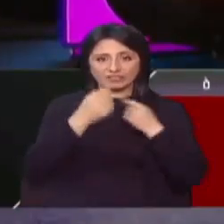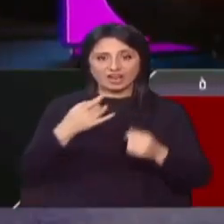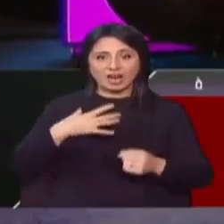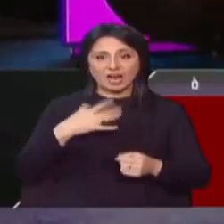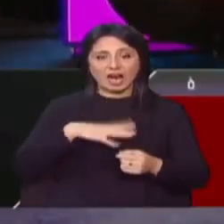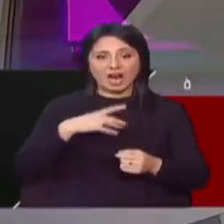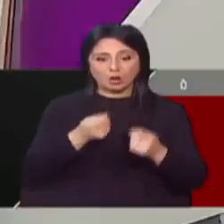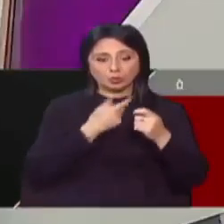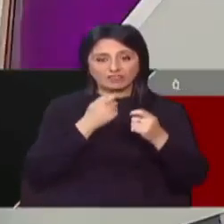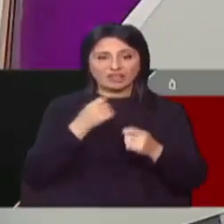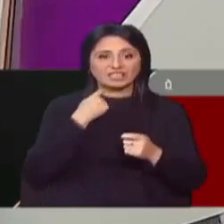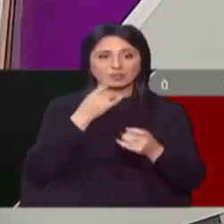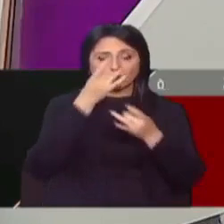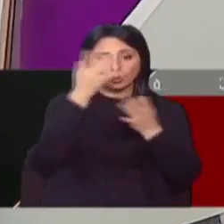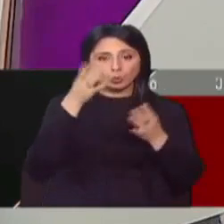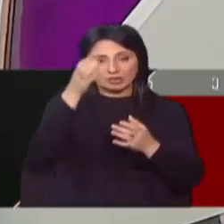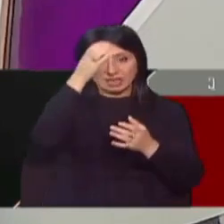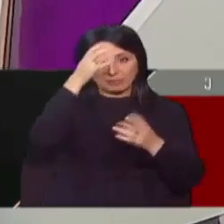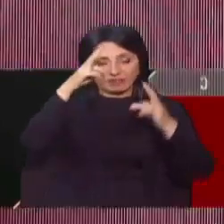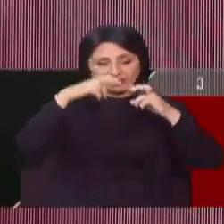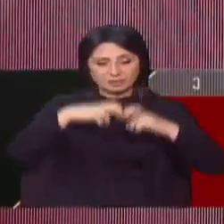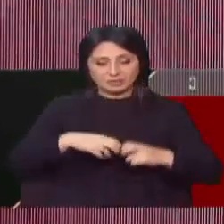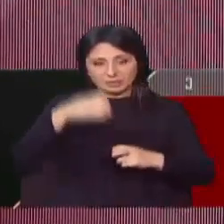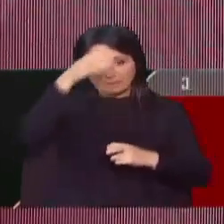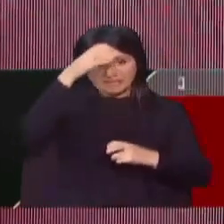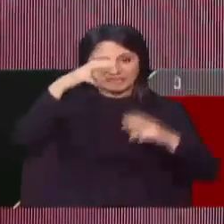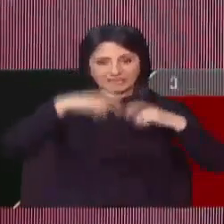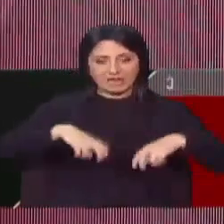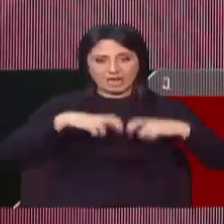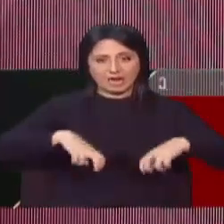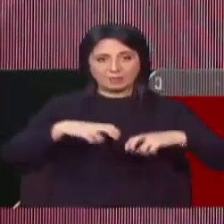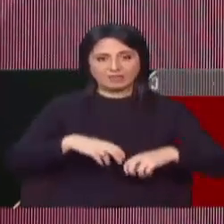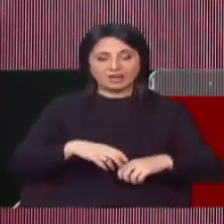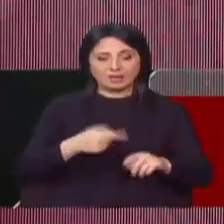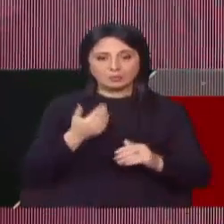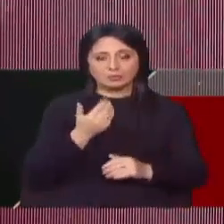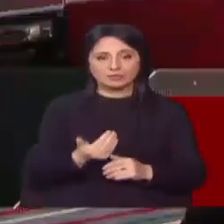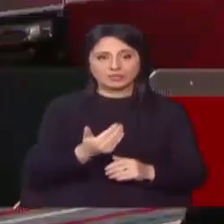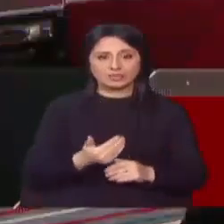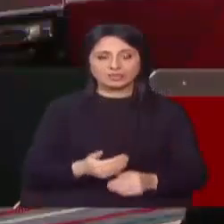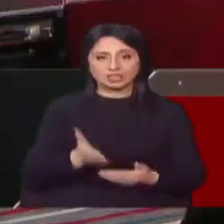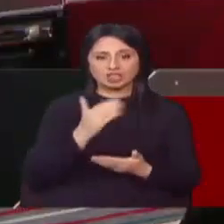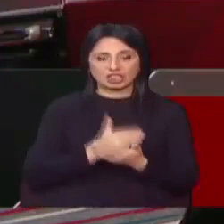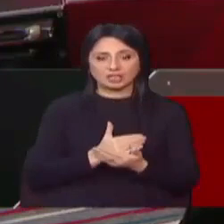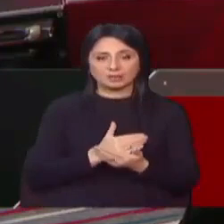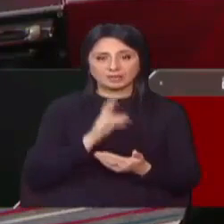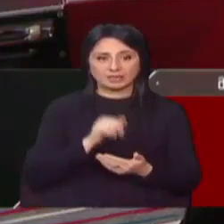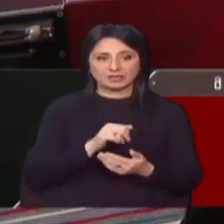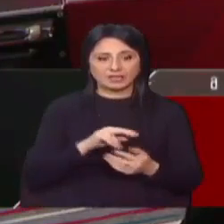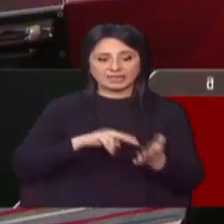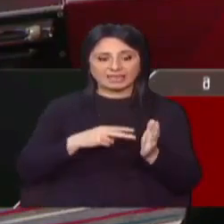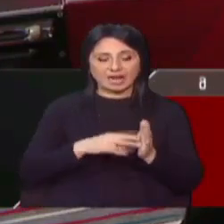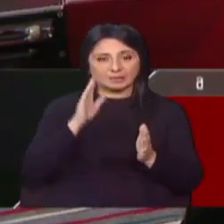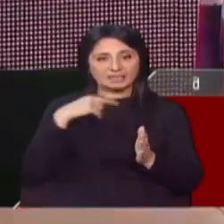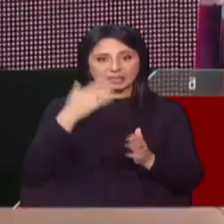ქართული ვაზისა და ღვინის კულტურის კვლევის სამეცნიერო პროექტების ფარგლებში განხორციელებული სამეცნიერო კვლევების შედეგებისა და